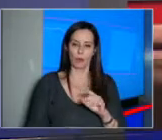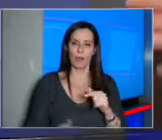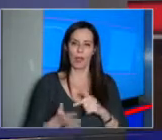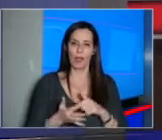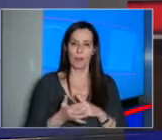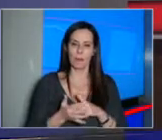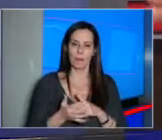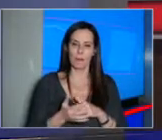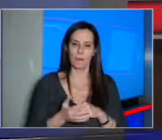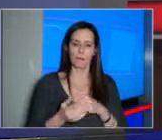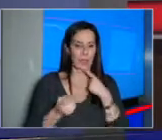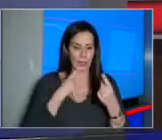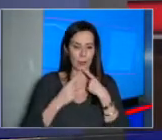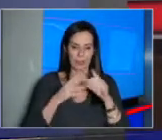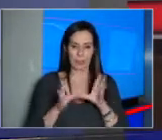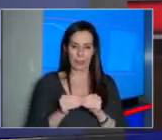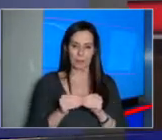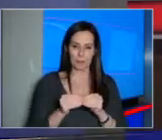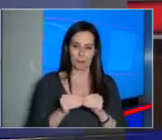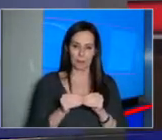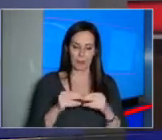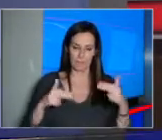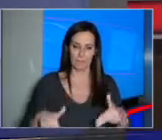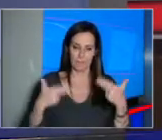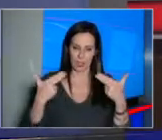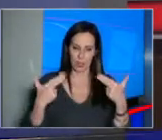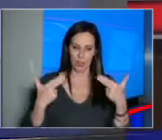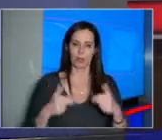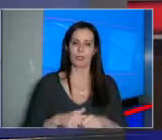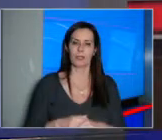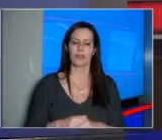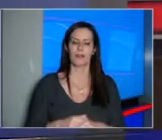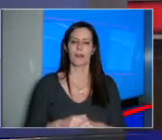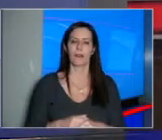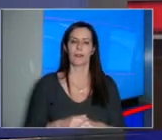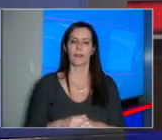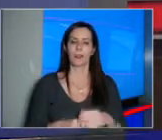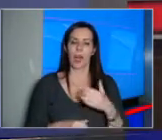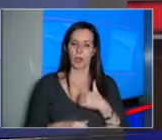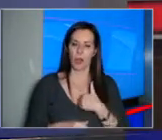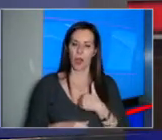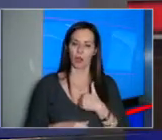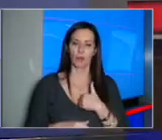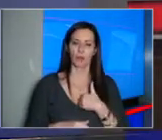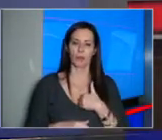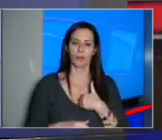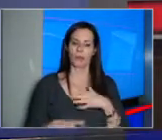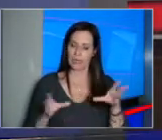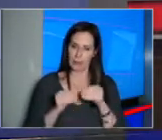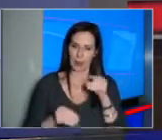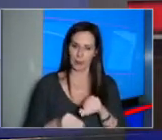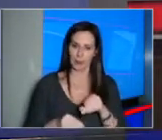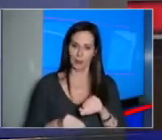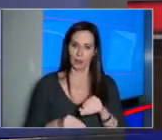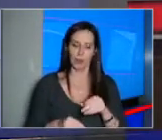בסיס דין ודברים באמצעות המערכת הוידאו קונפרנס, אנחנו מנתבים אותם, מלווים אותם, זאת